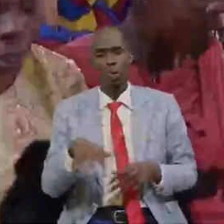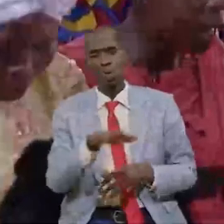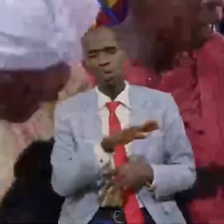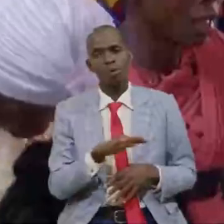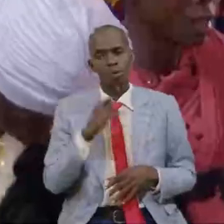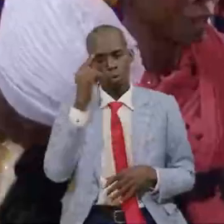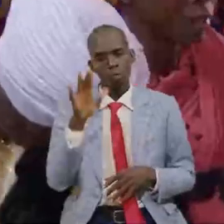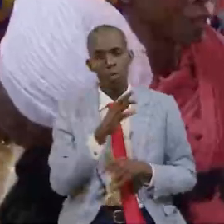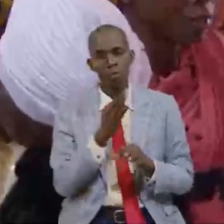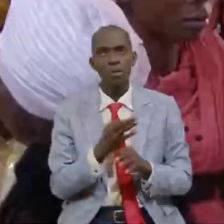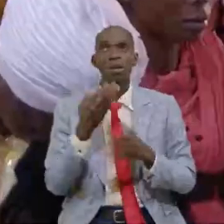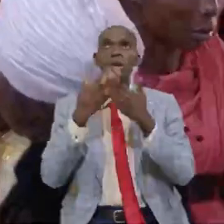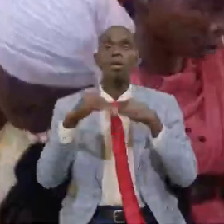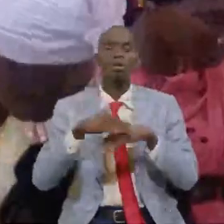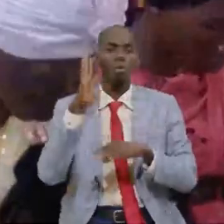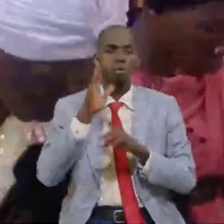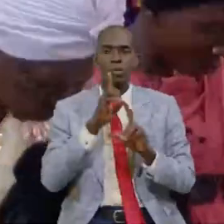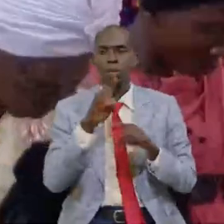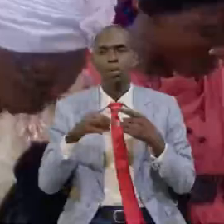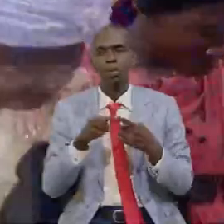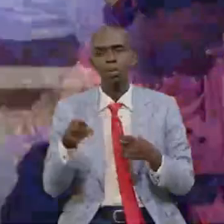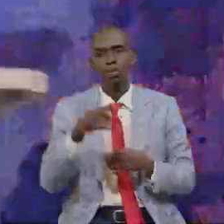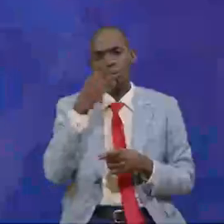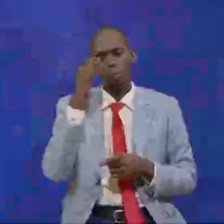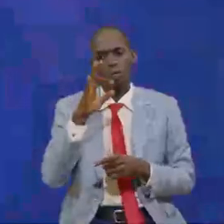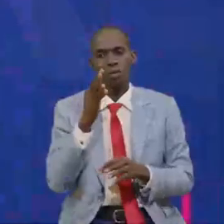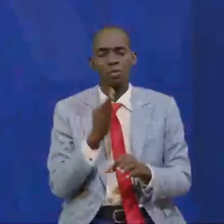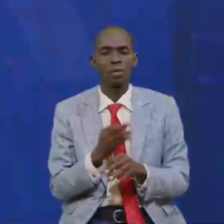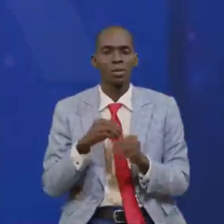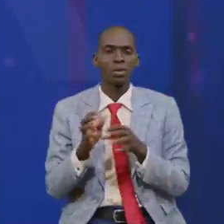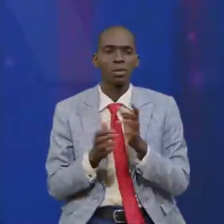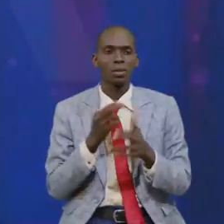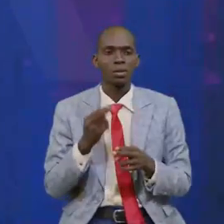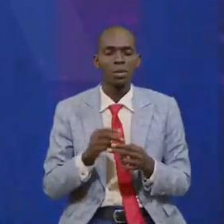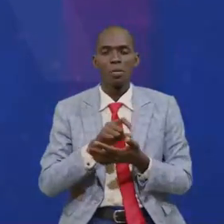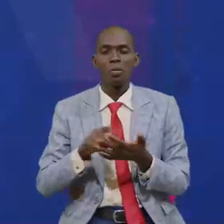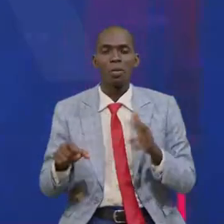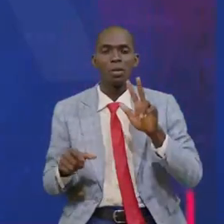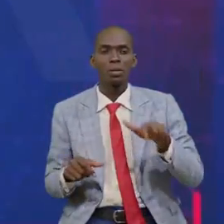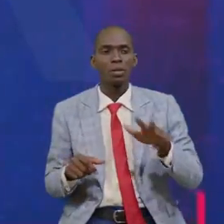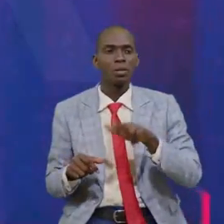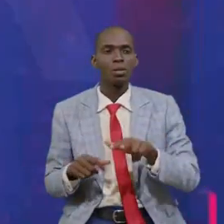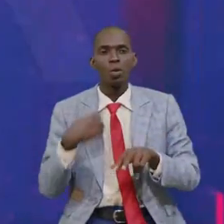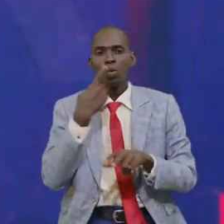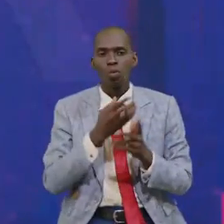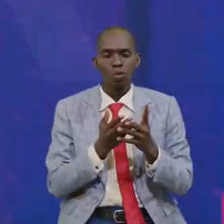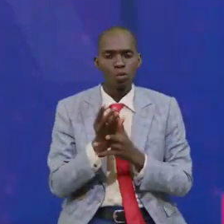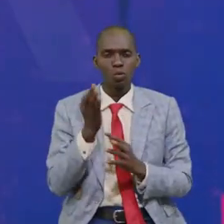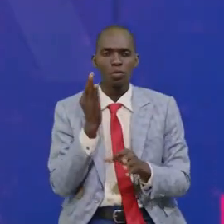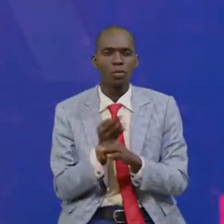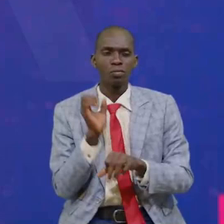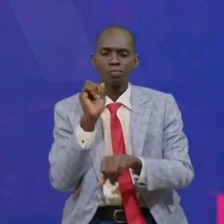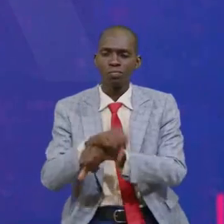foi. Verset 33. Qui par la foi vainquirent des